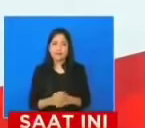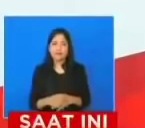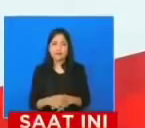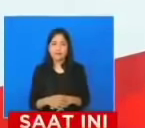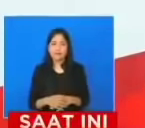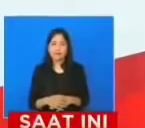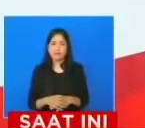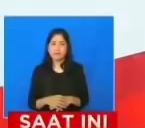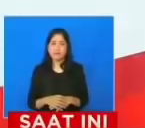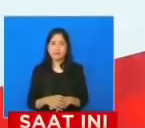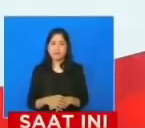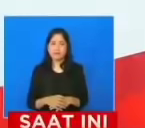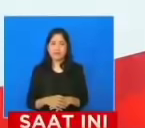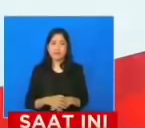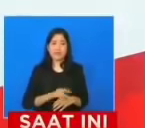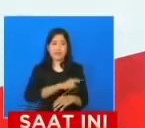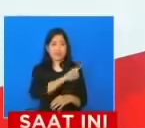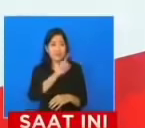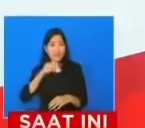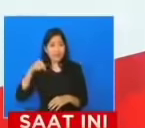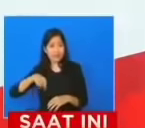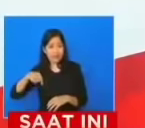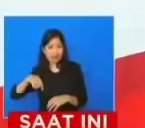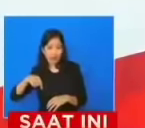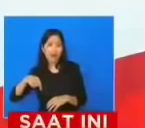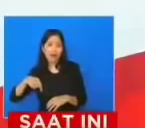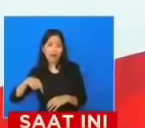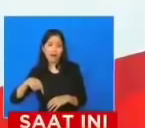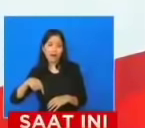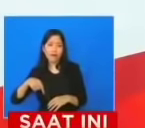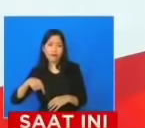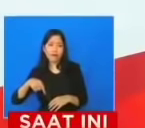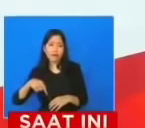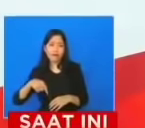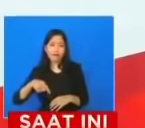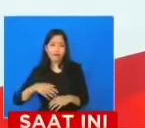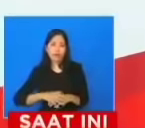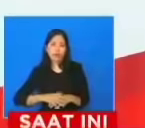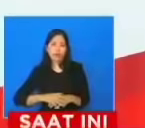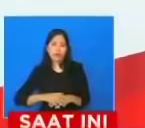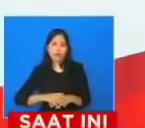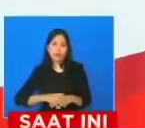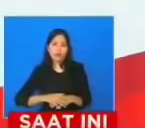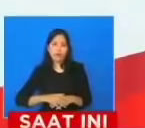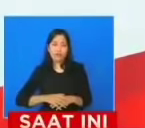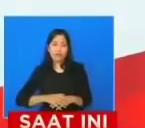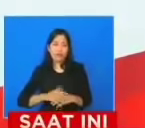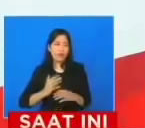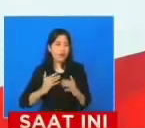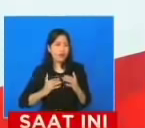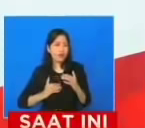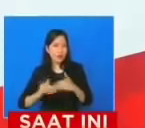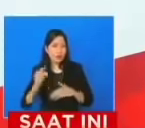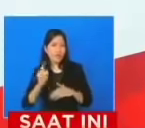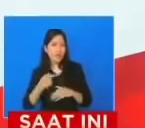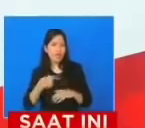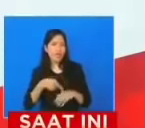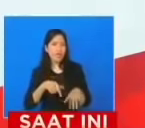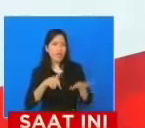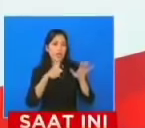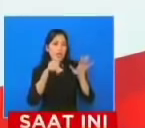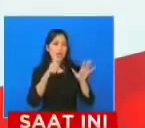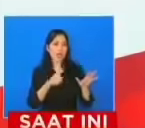Kemudian sampai dengan saat ini sudah lebih dari